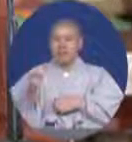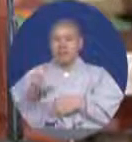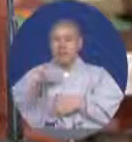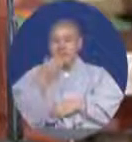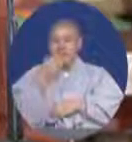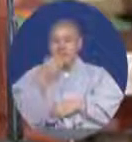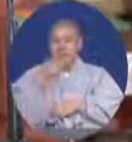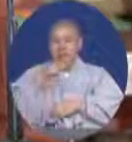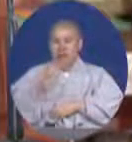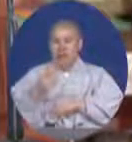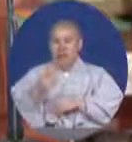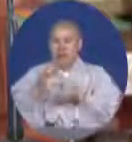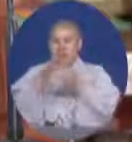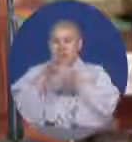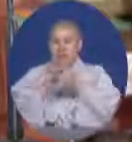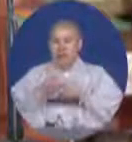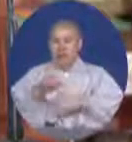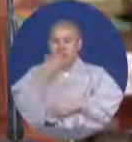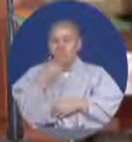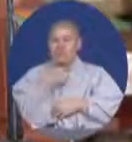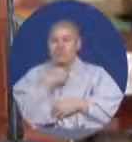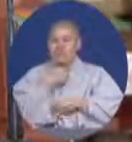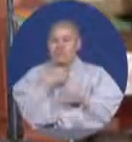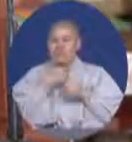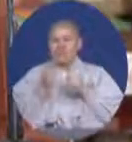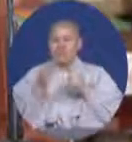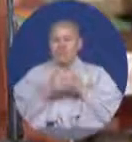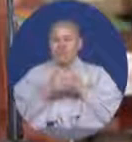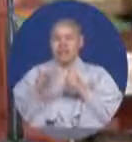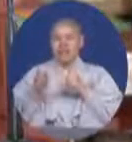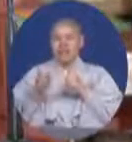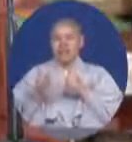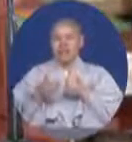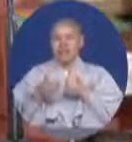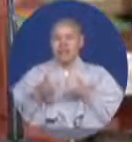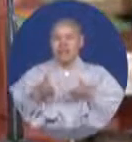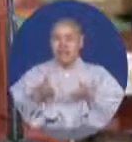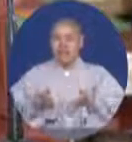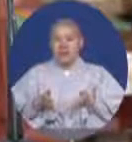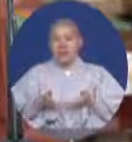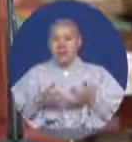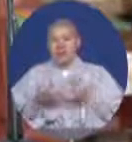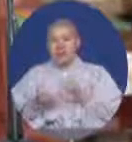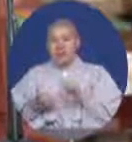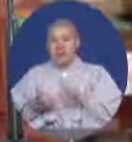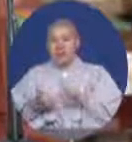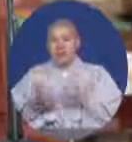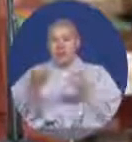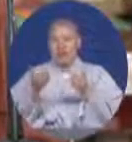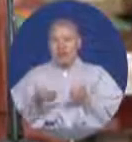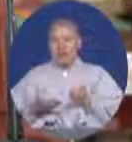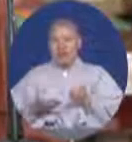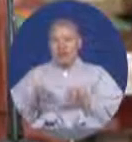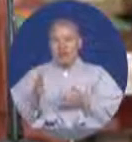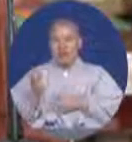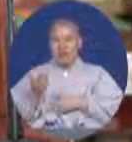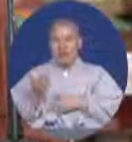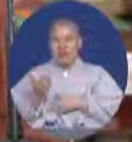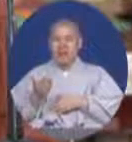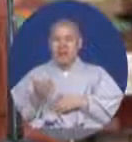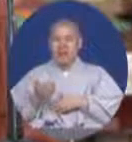마셔도 목마름이 가시지 않아서 이것 때문에 생사를 받는데, 그러면 이 탐에는